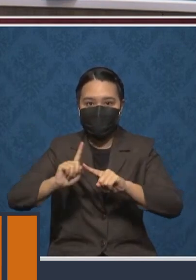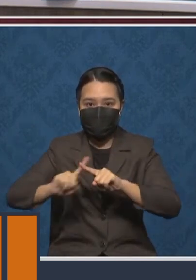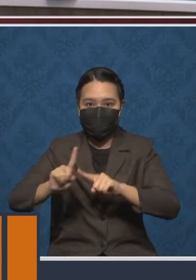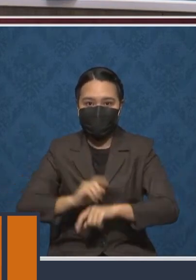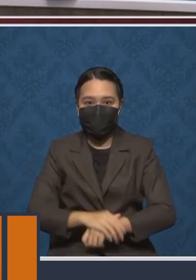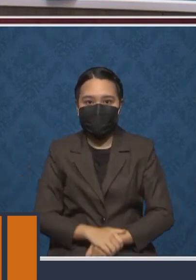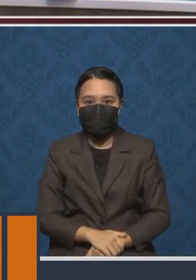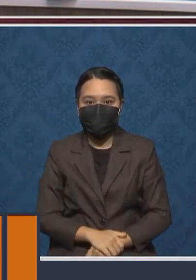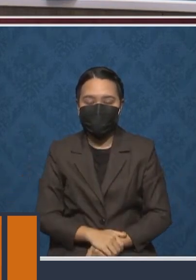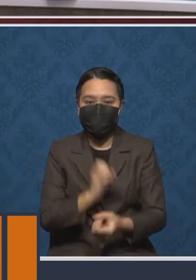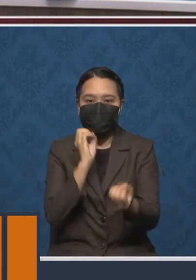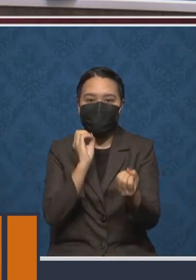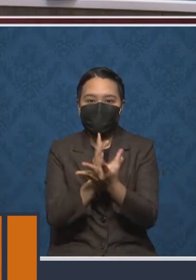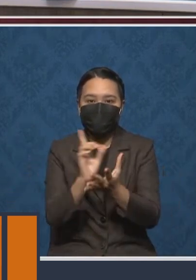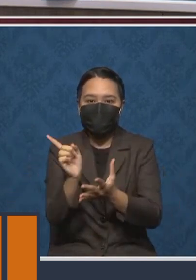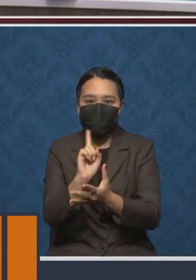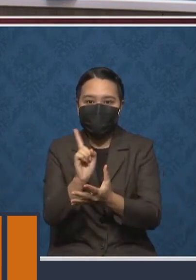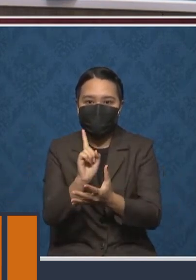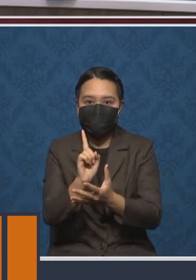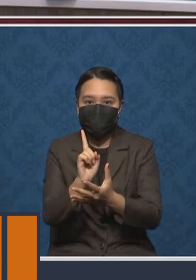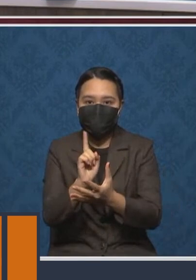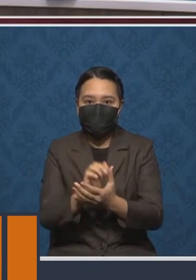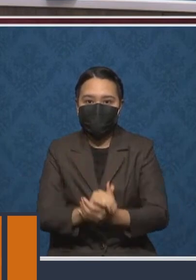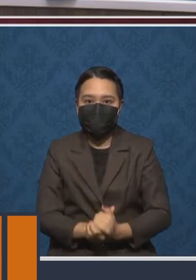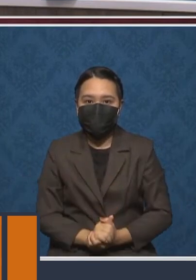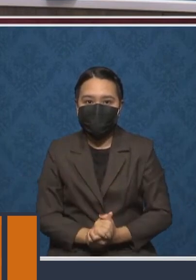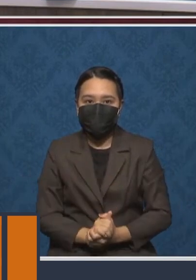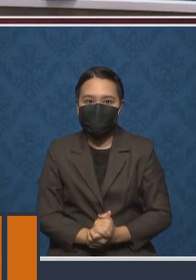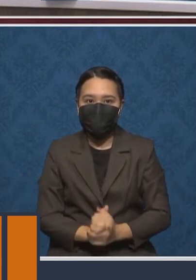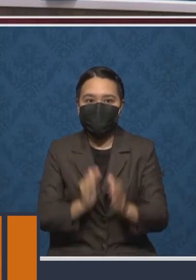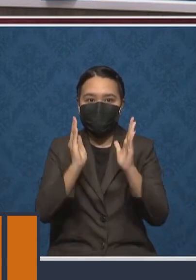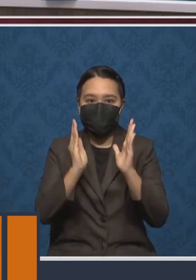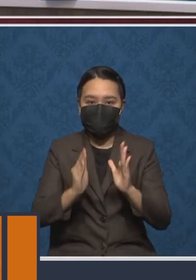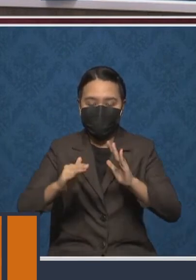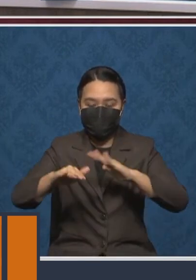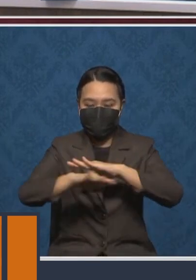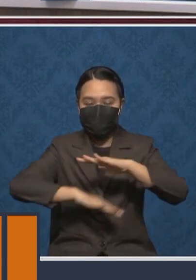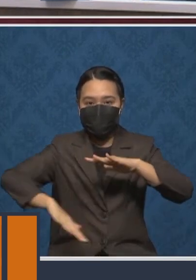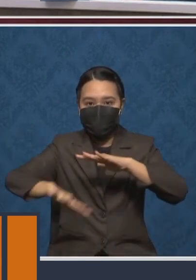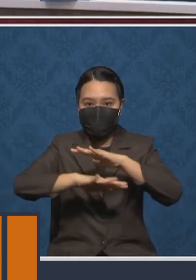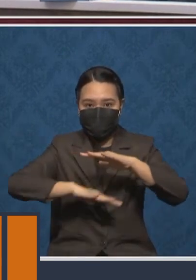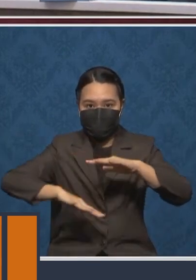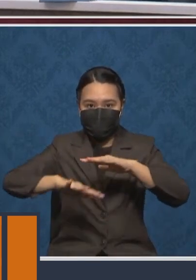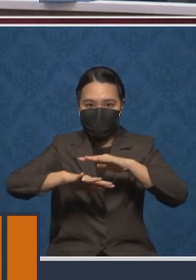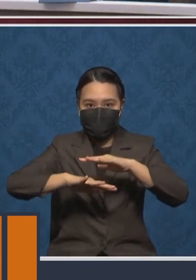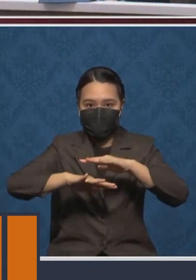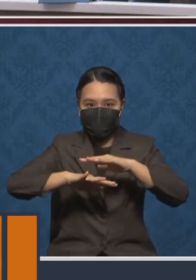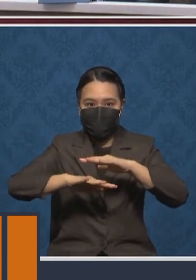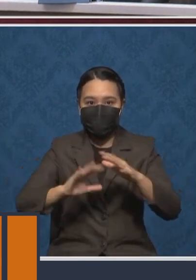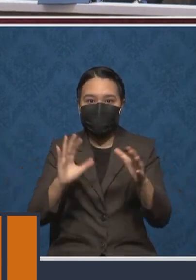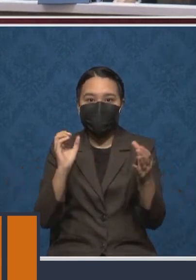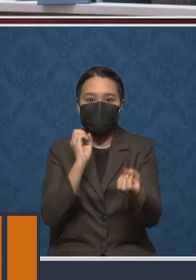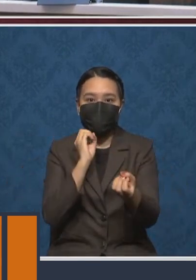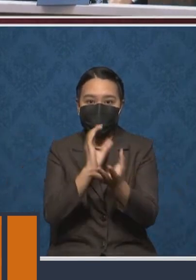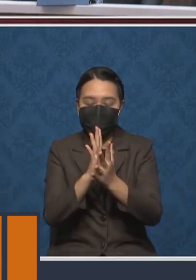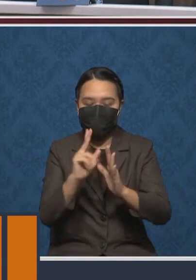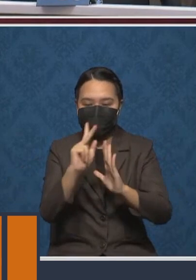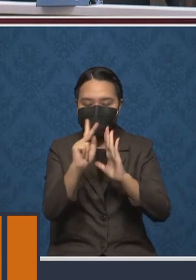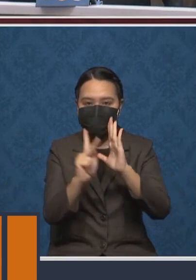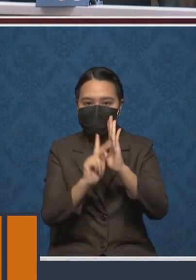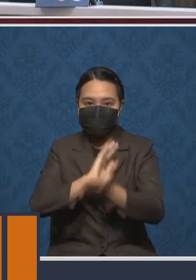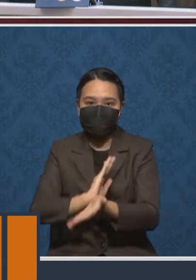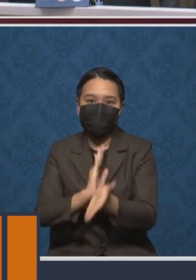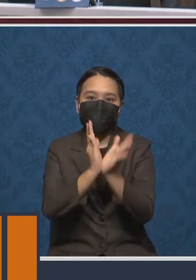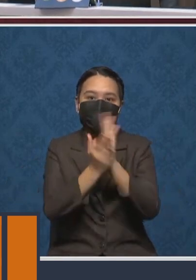ลต่อความเชื่อมั่นของพยานในกระบวนการคุ้มครองพยานถึงปรับกฎหมายฉบับนี้เข้ามานะ